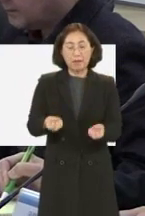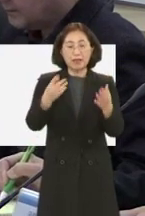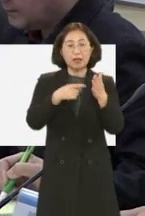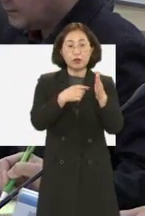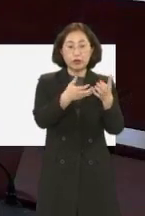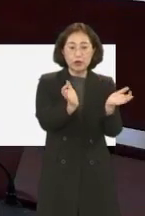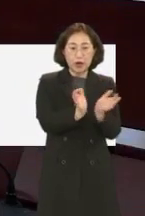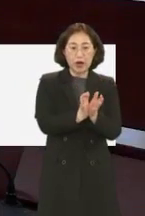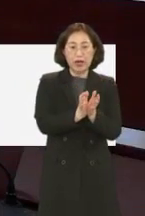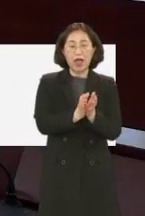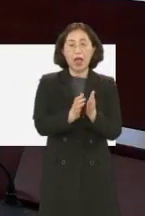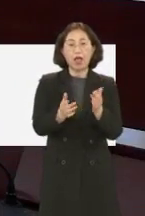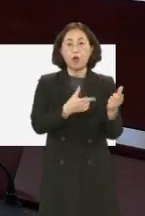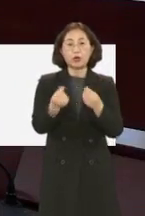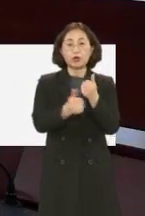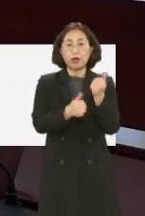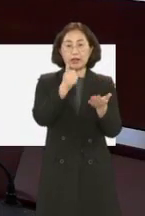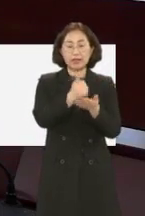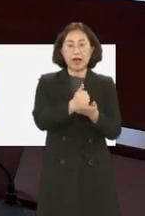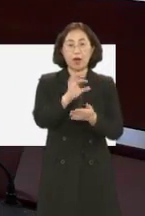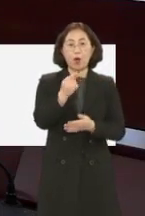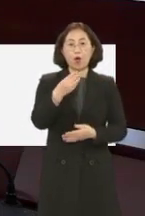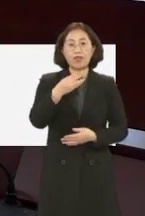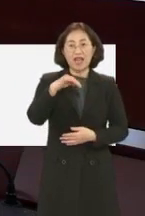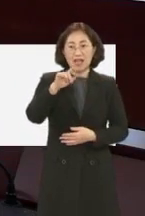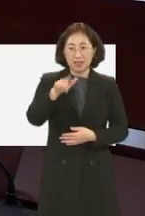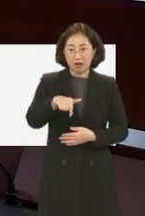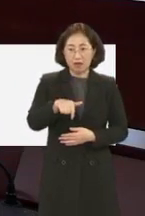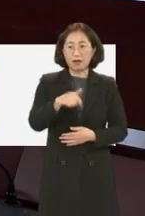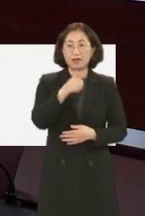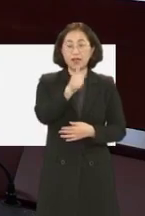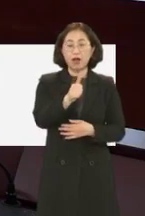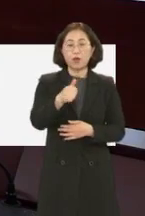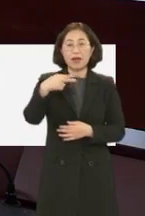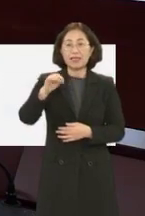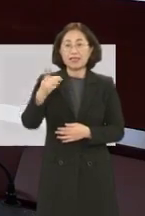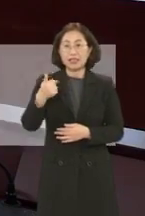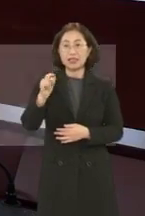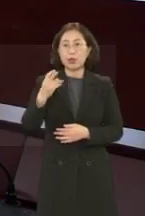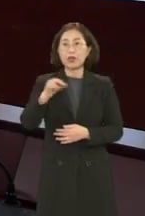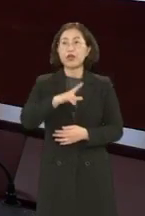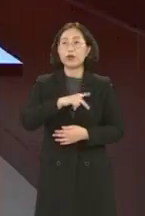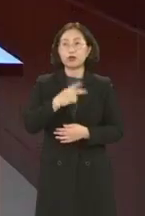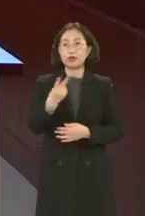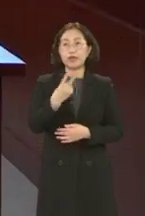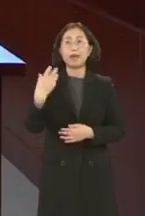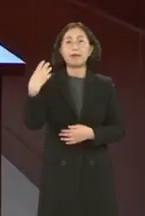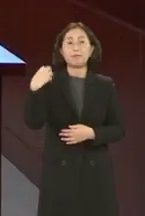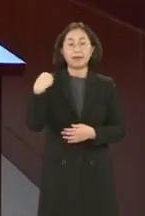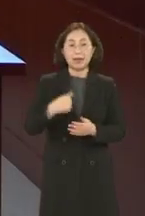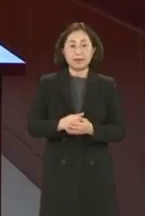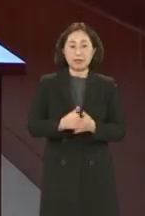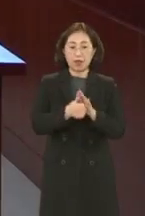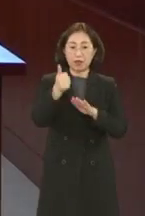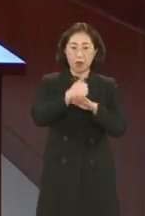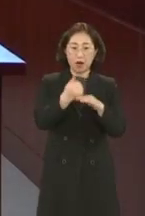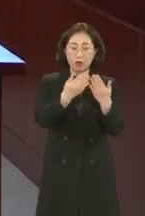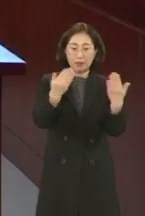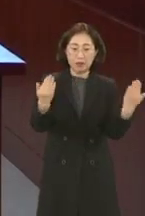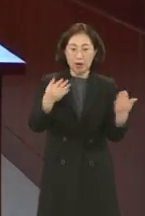추진위원회 공동위원장에 오태석 과기부 1차관과 신용현 전 의원이 맡았습니다. 성과